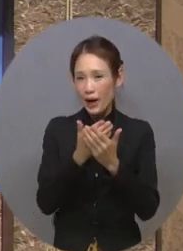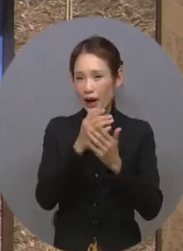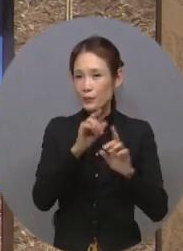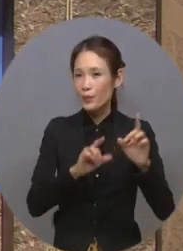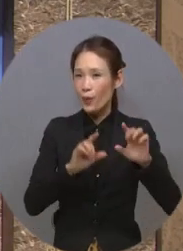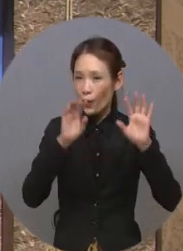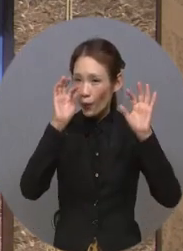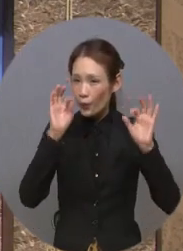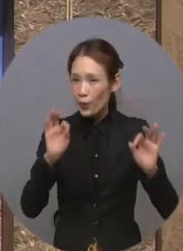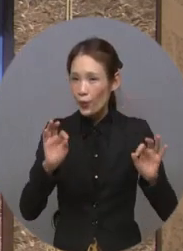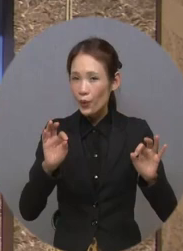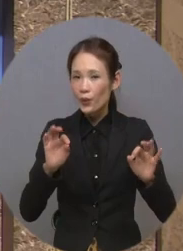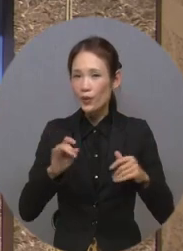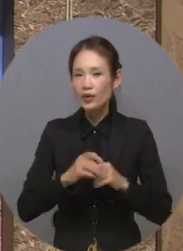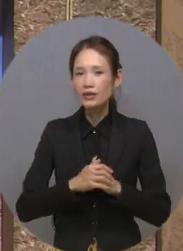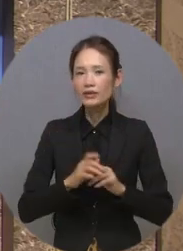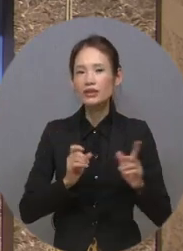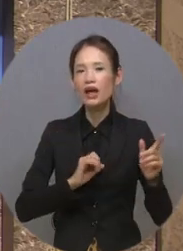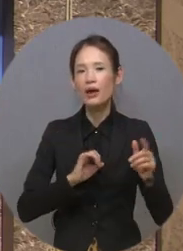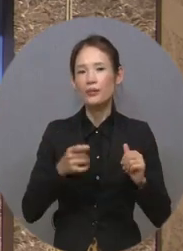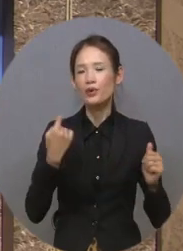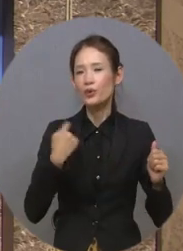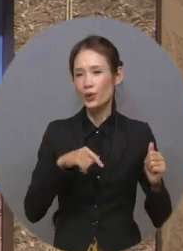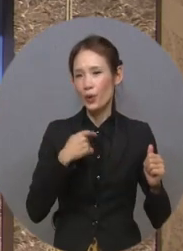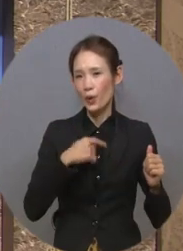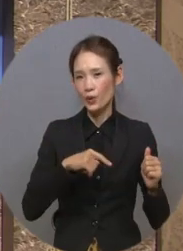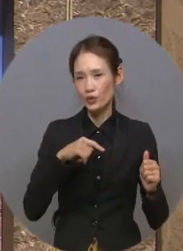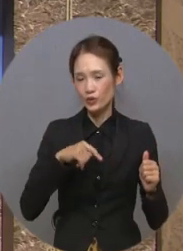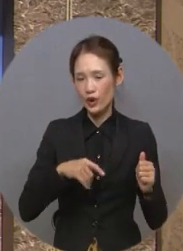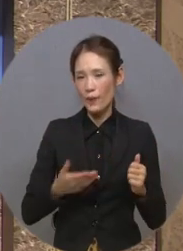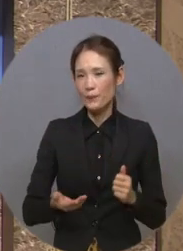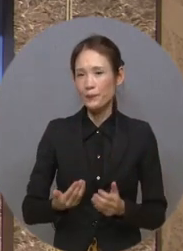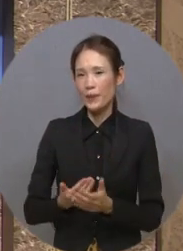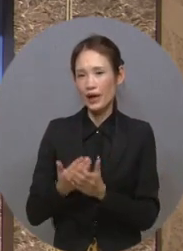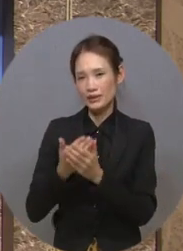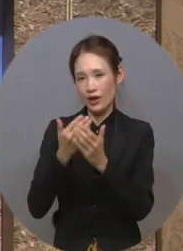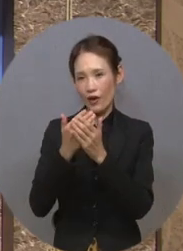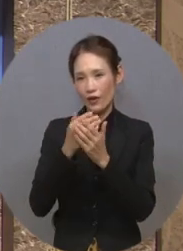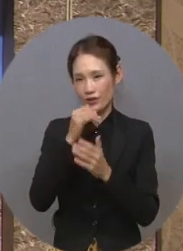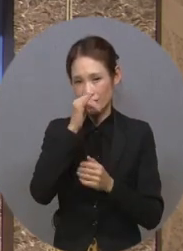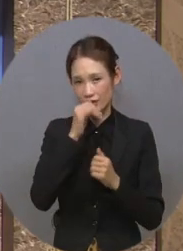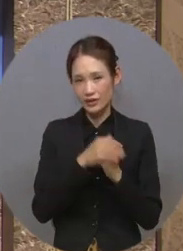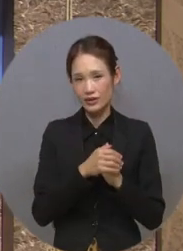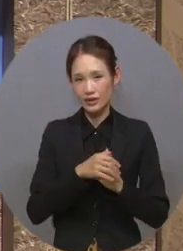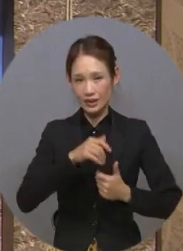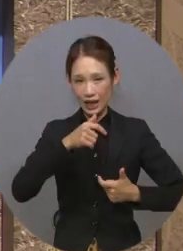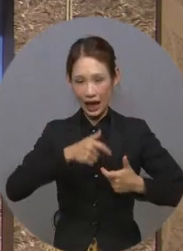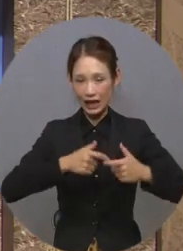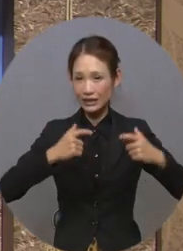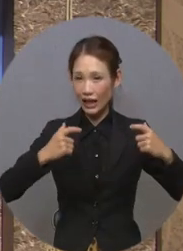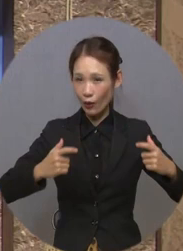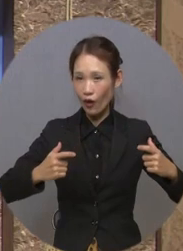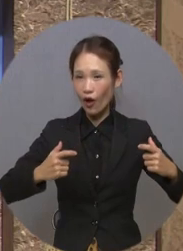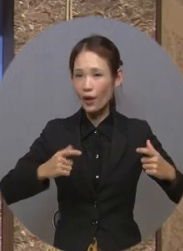데는 거의 다 교육이 발전되어 있어요. 예. 예. 지금 우리 서울에 뭐 강남권 얘기하듯이,